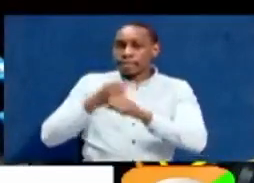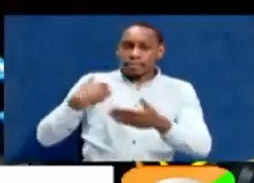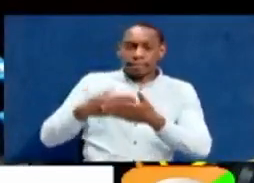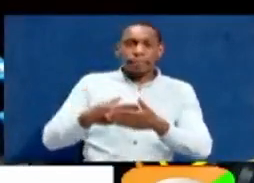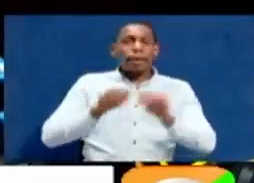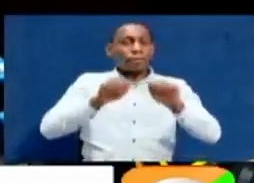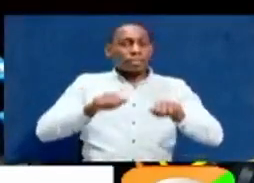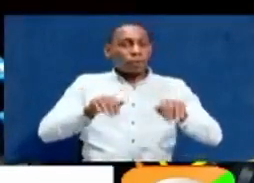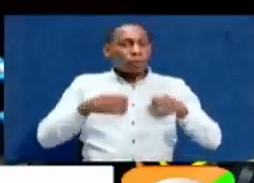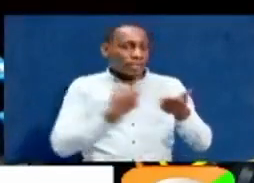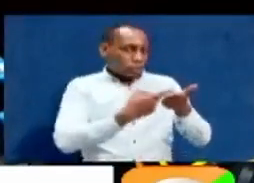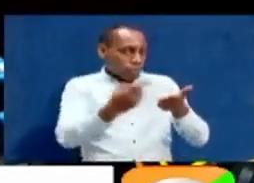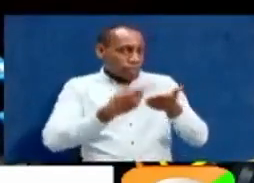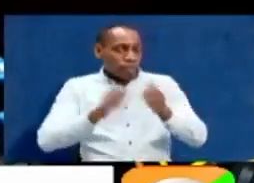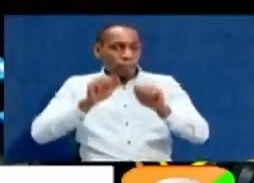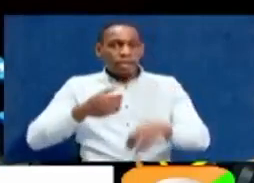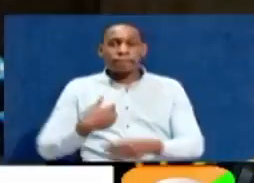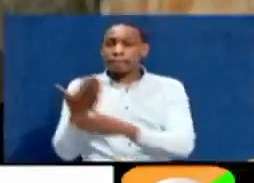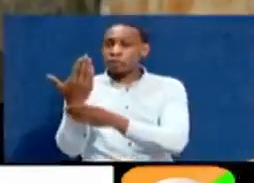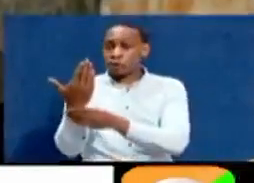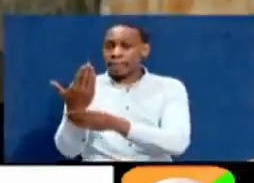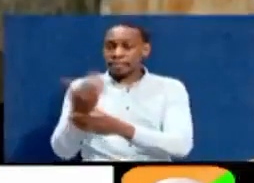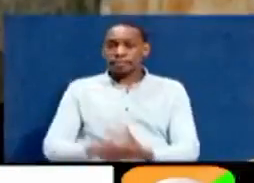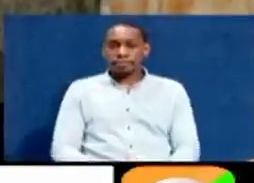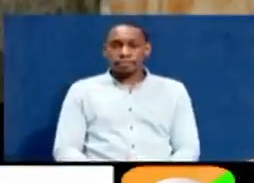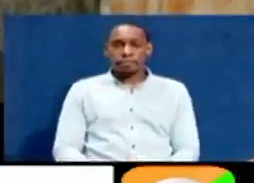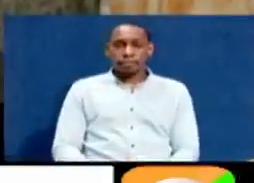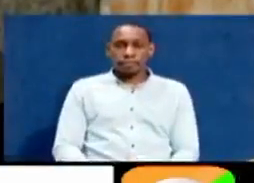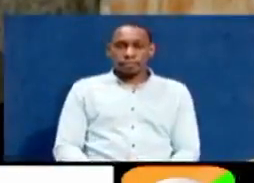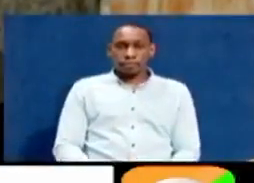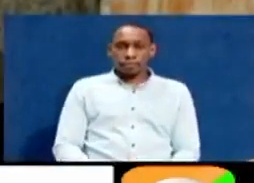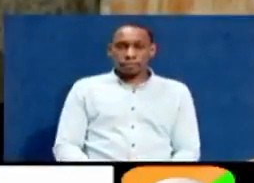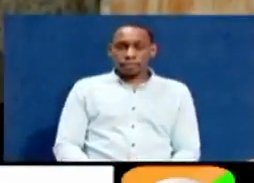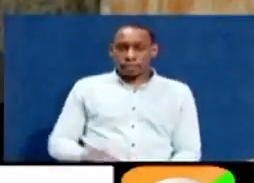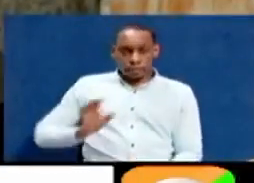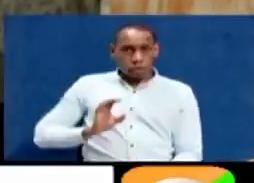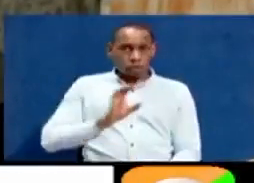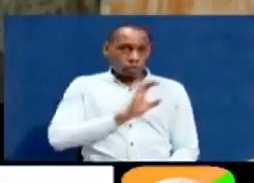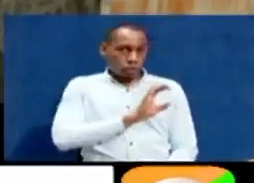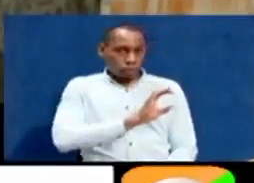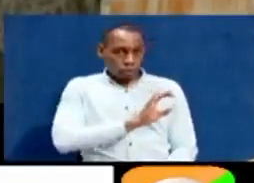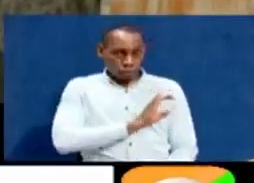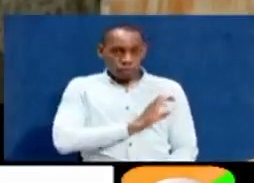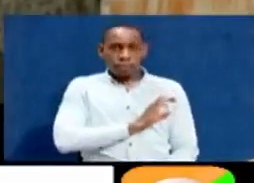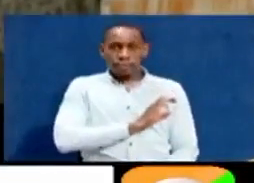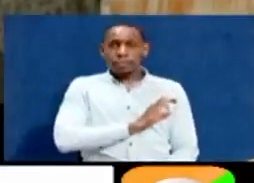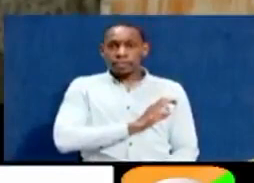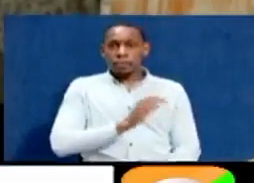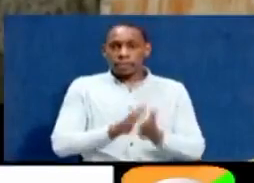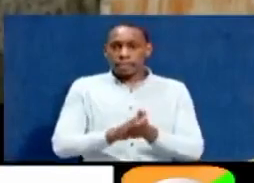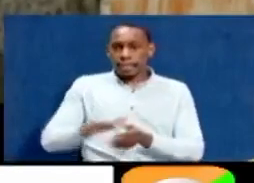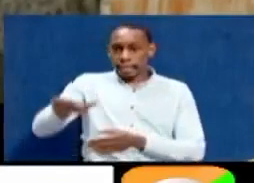just wait a few more weeks in order to get proper documentation. Local committees compromising of ward